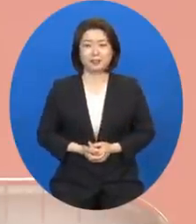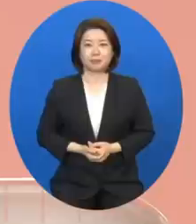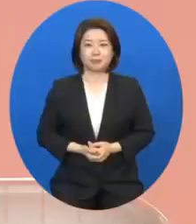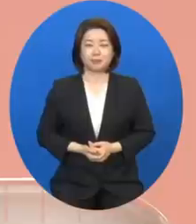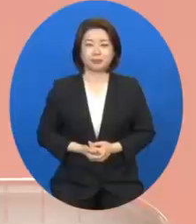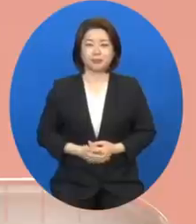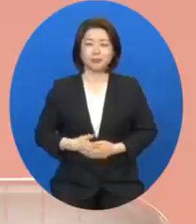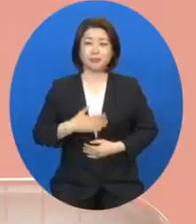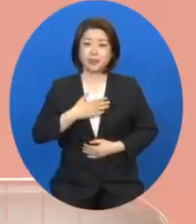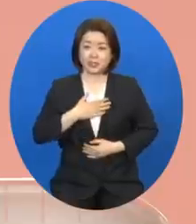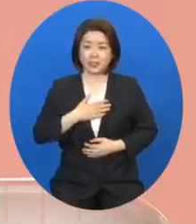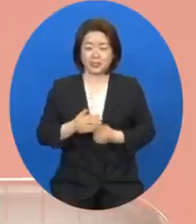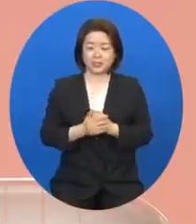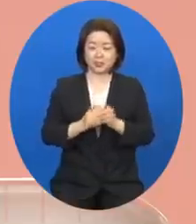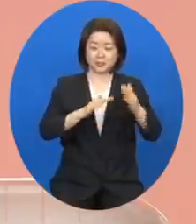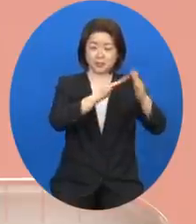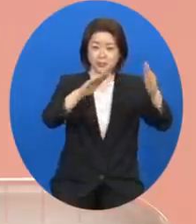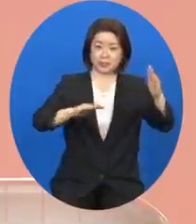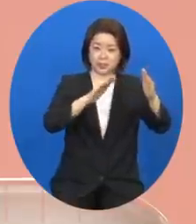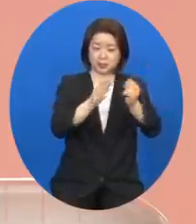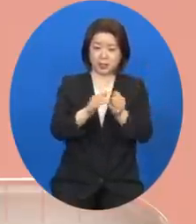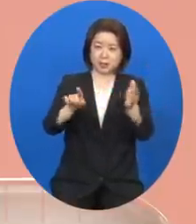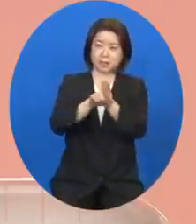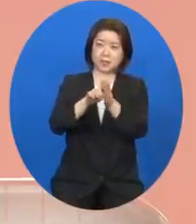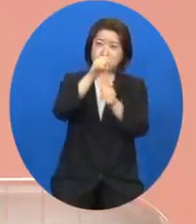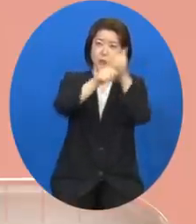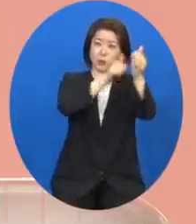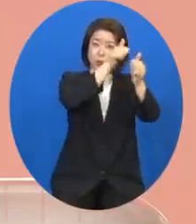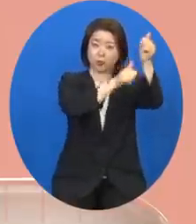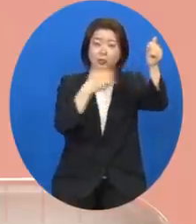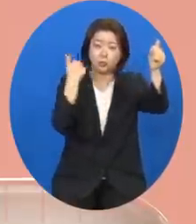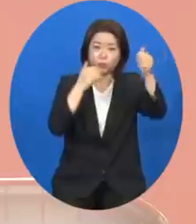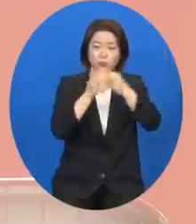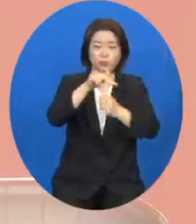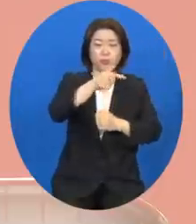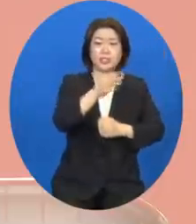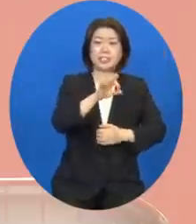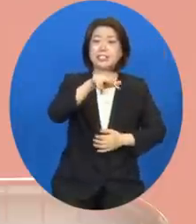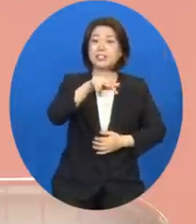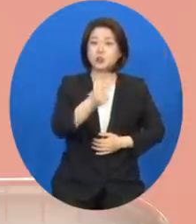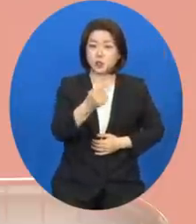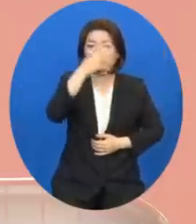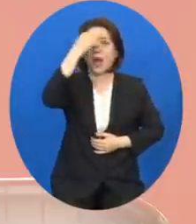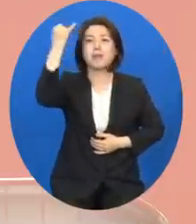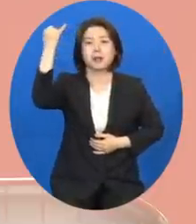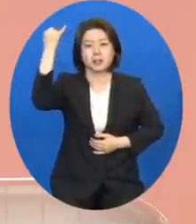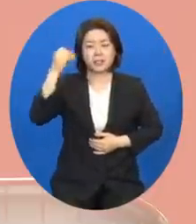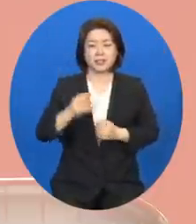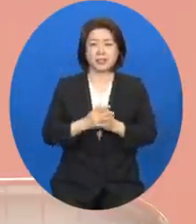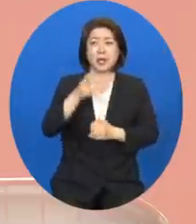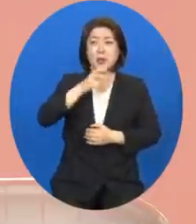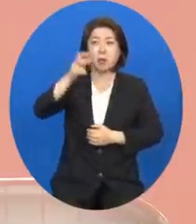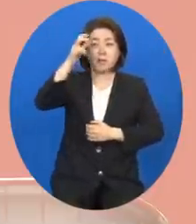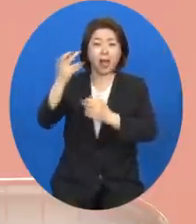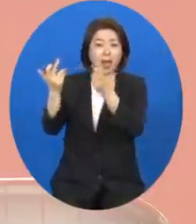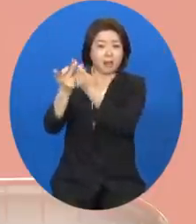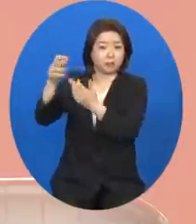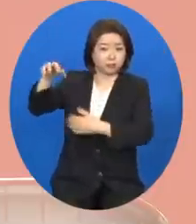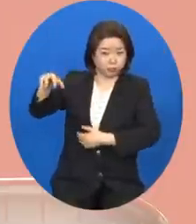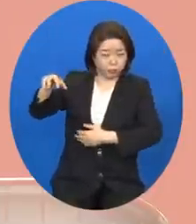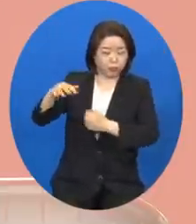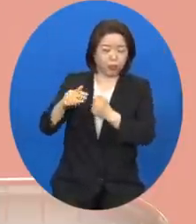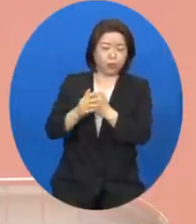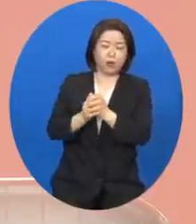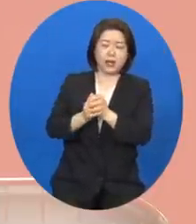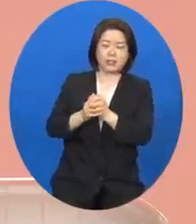저의 집안의 믿음의 선조는 저희 증조할머님이십니다. 평안북도 영변 그